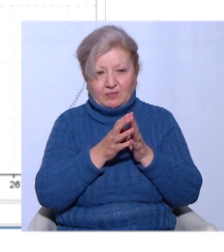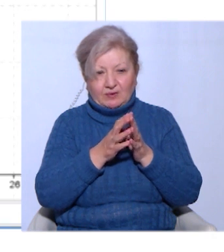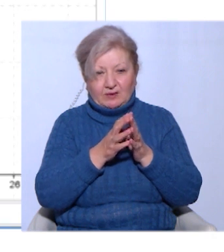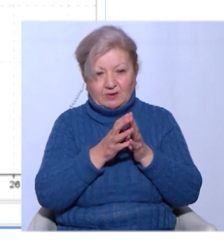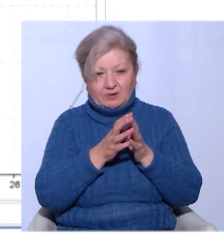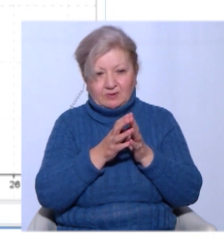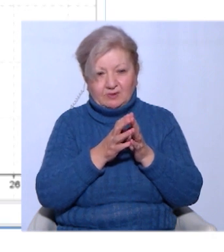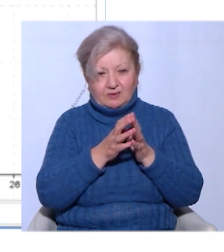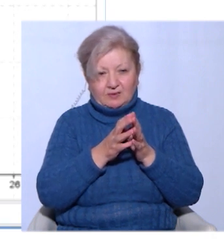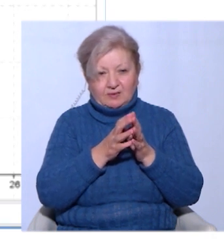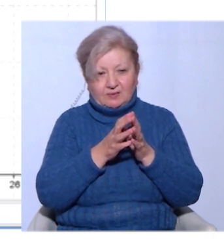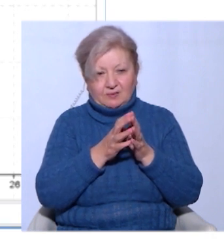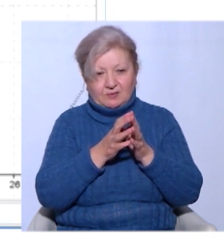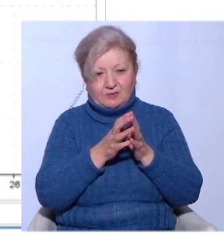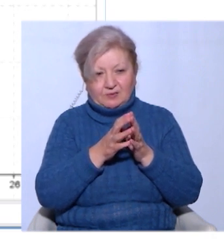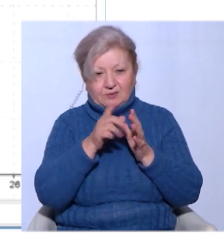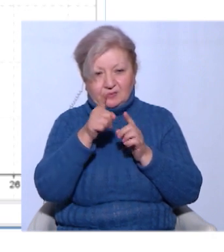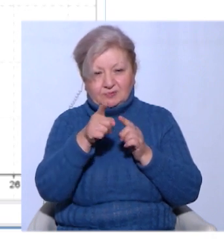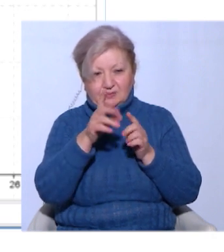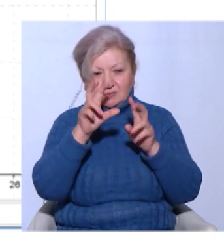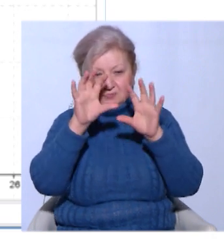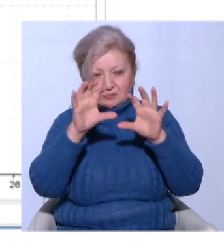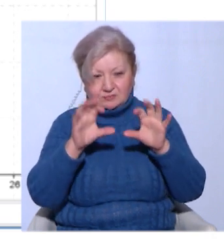პარალელოგრამის წესით.